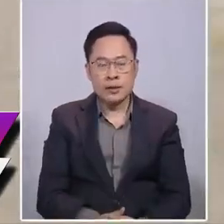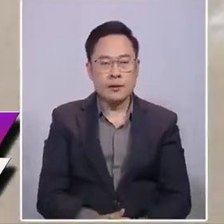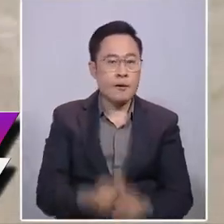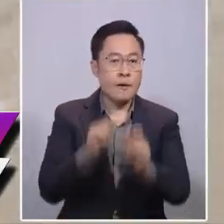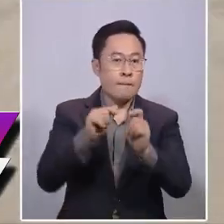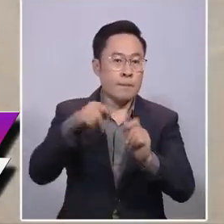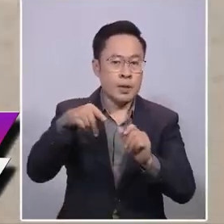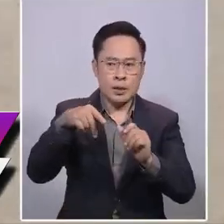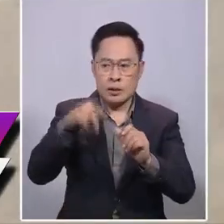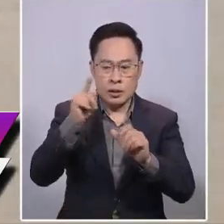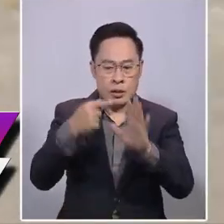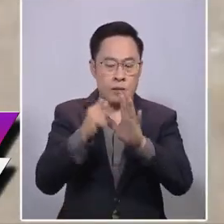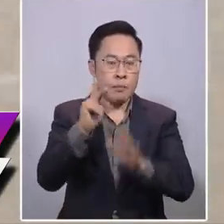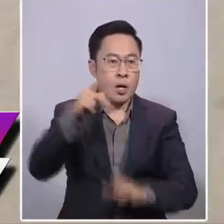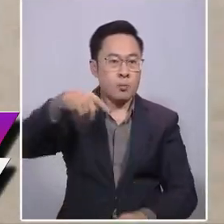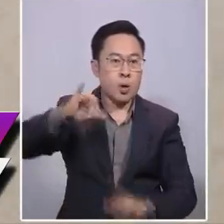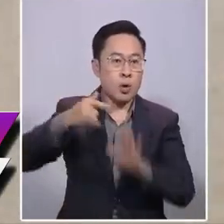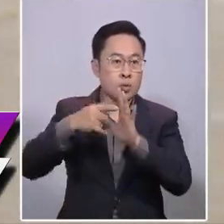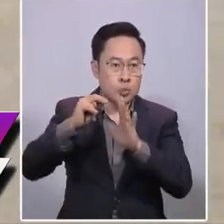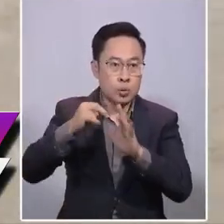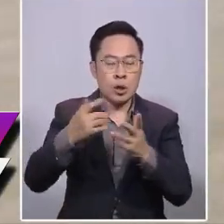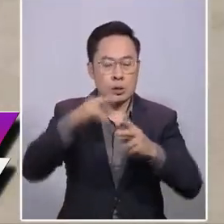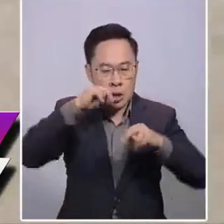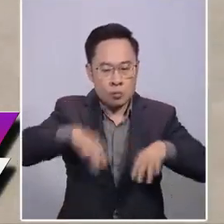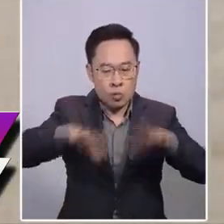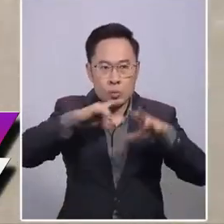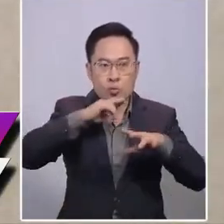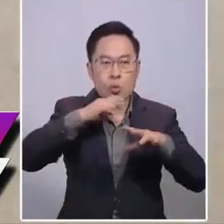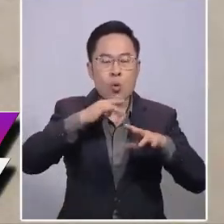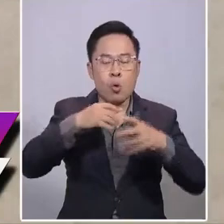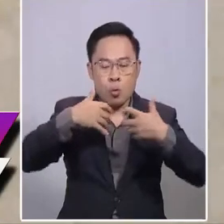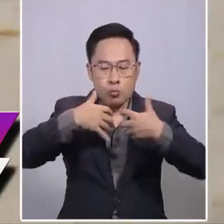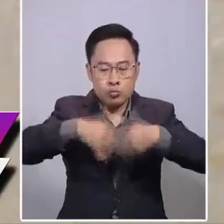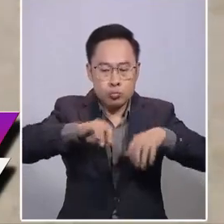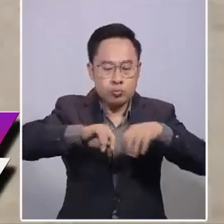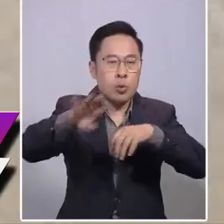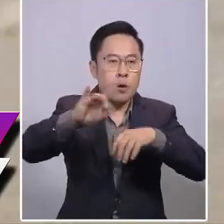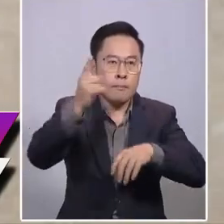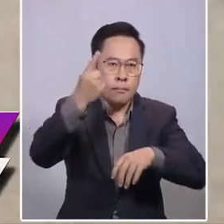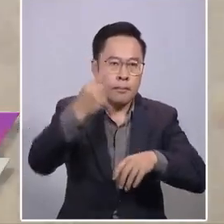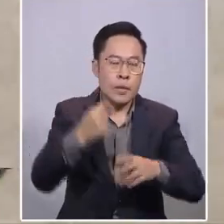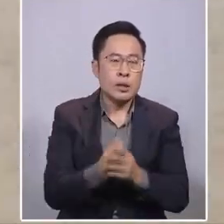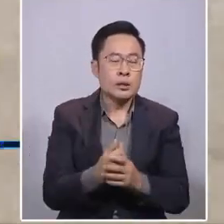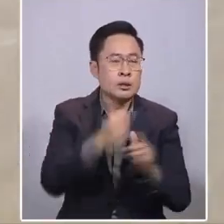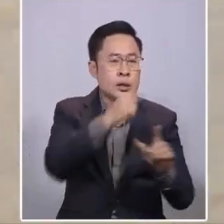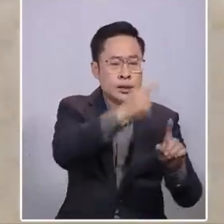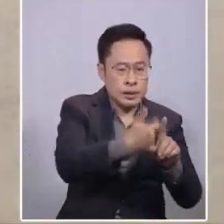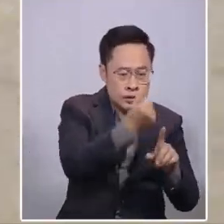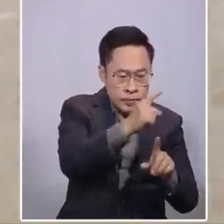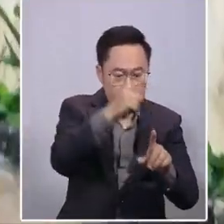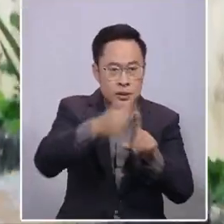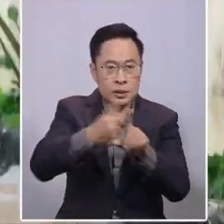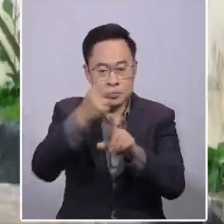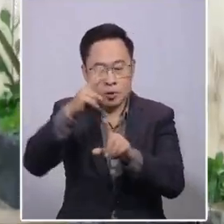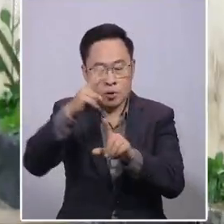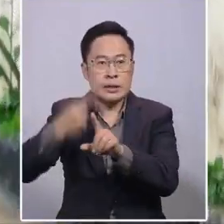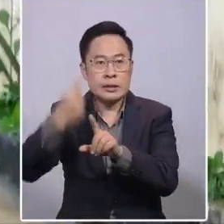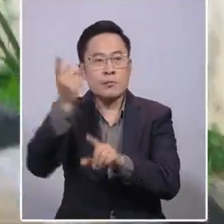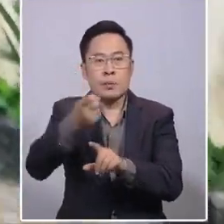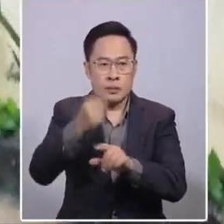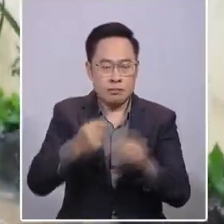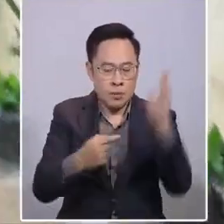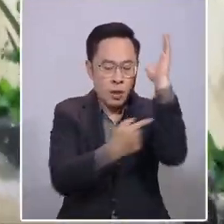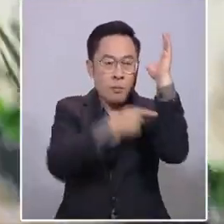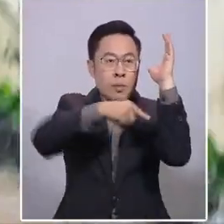พยูนเนี่ยที่ตอนนี้น้ำรอการระบายอยู่นะครับซึ่งในช่วงพฤศจิกายนจนถึงต้นเดือนมกราคมของทุกปีพั